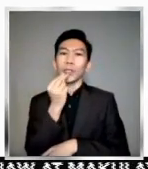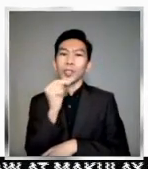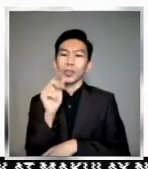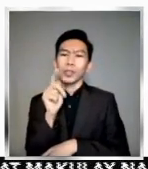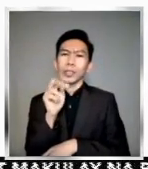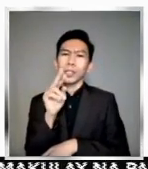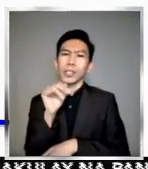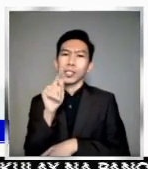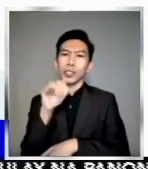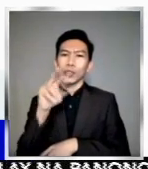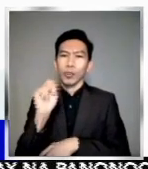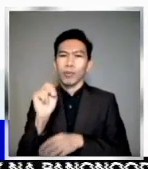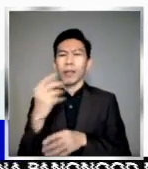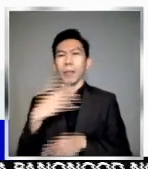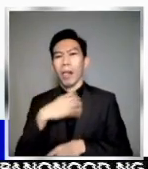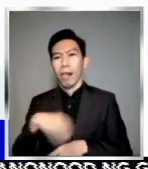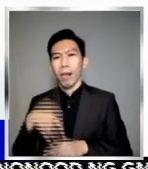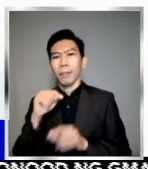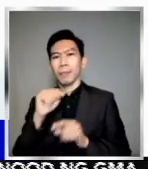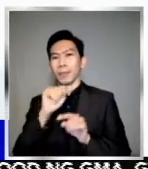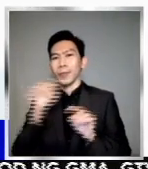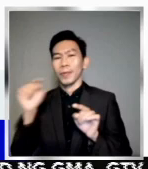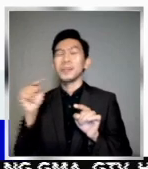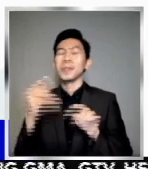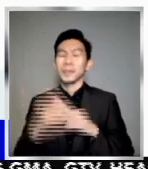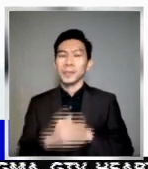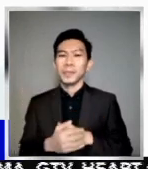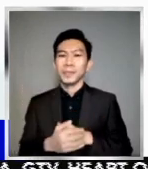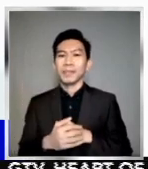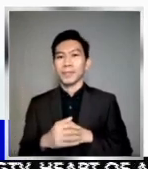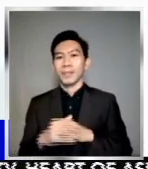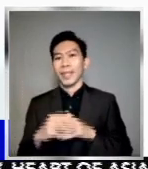na lahat yung kailangang nutrients at saka